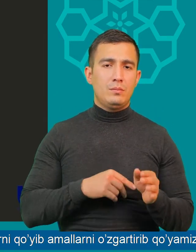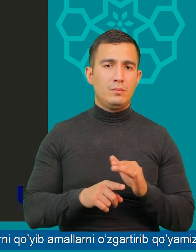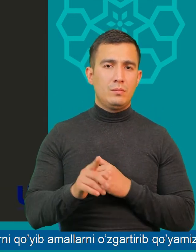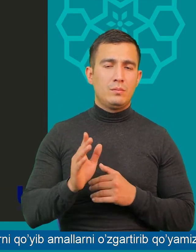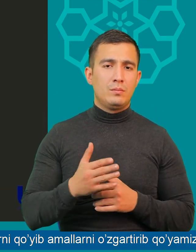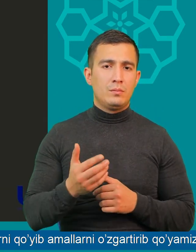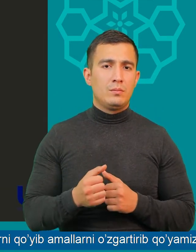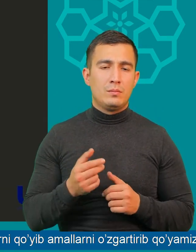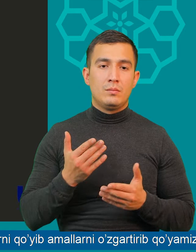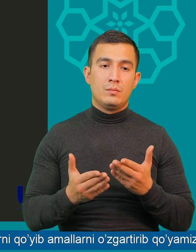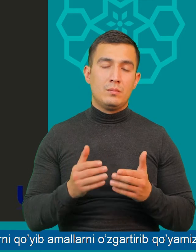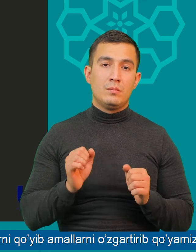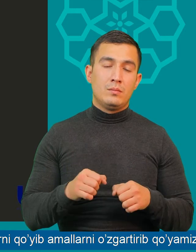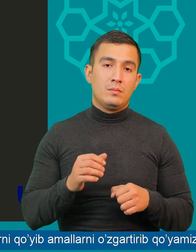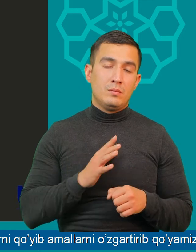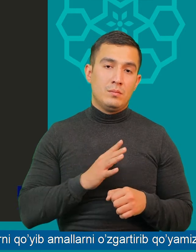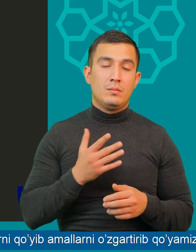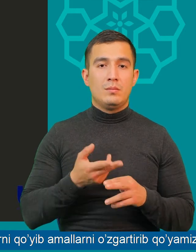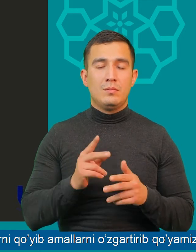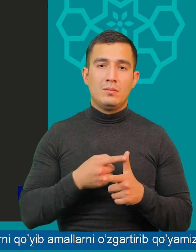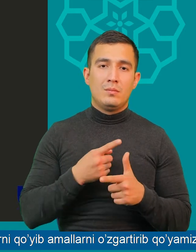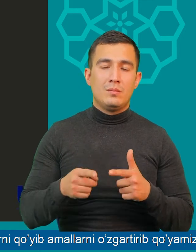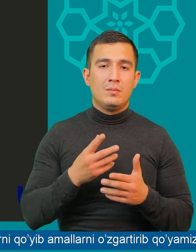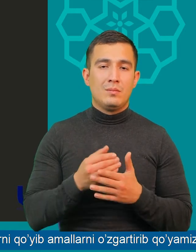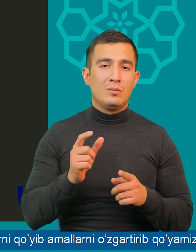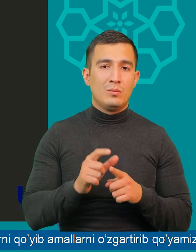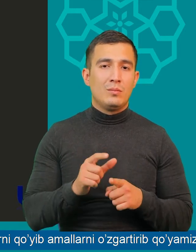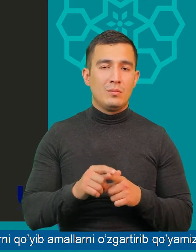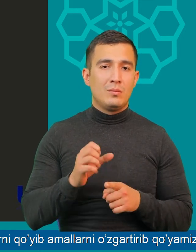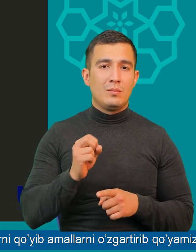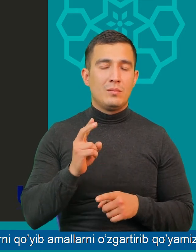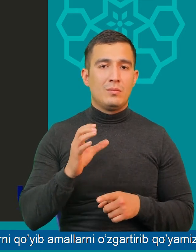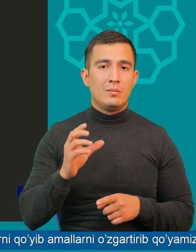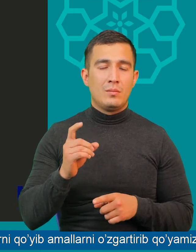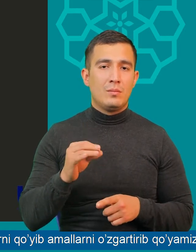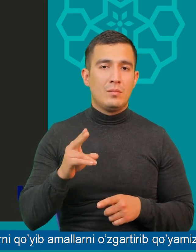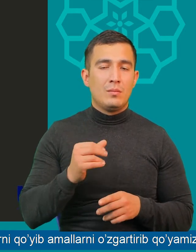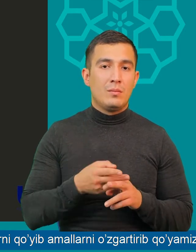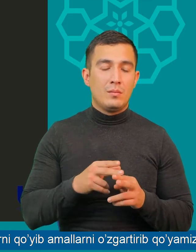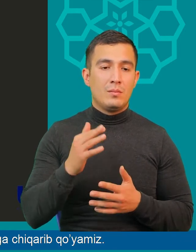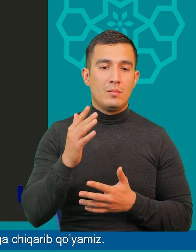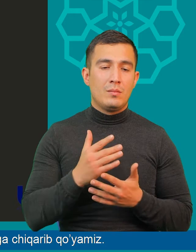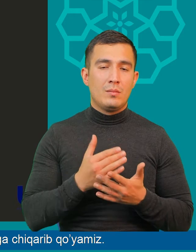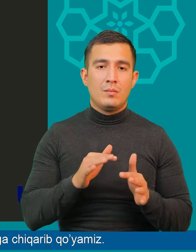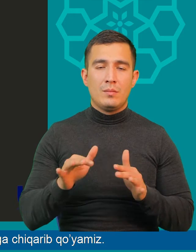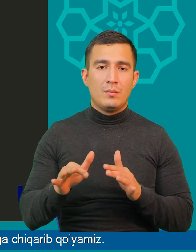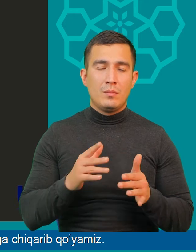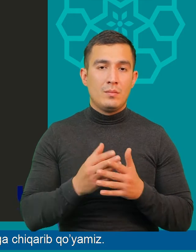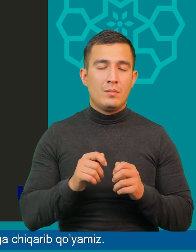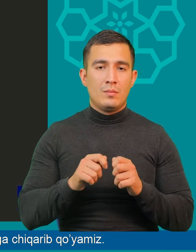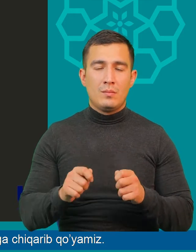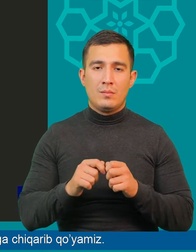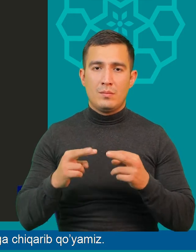LC'ni qo'yib, aks holda uchun ham figurali qovus ochamiz. Yuqoridagi nopga o'zgartirib, amallarni almashtiramiz. Pastdagi plus